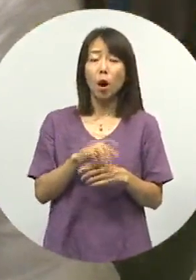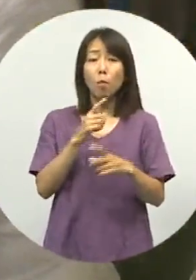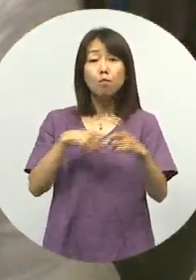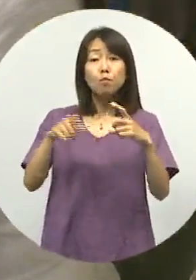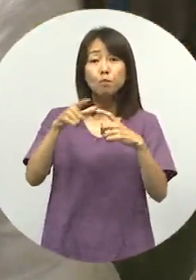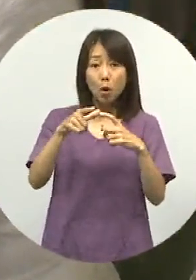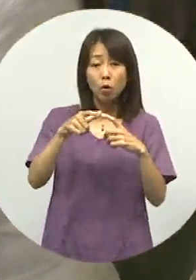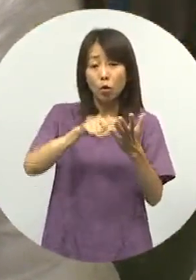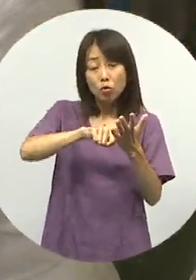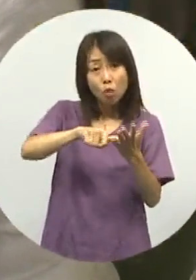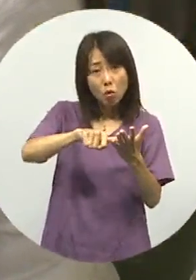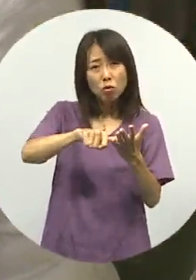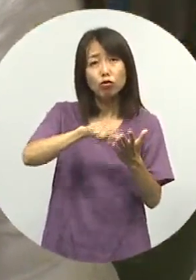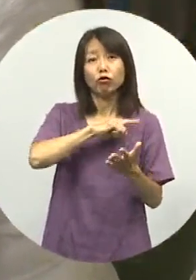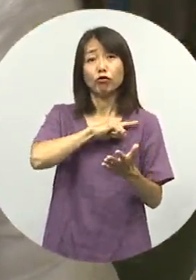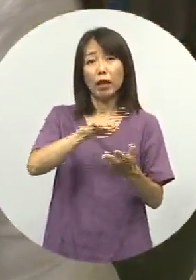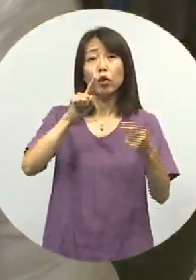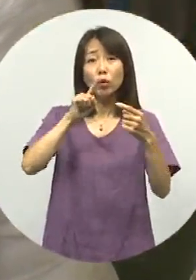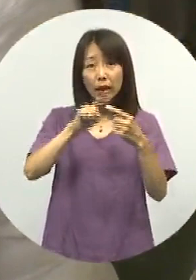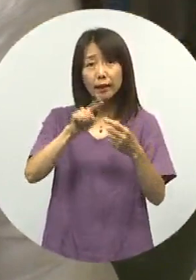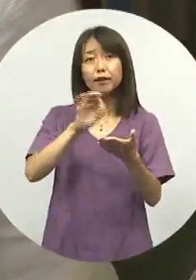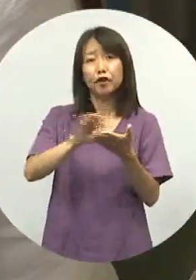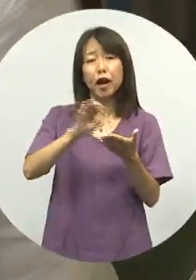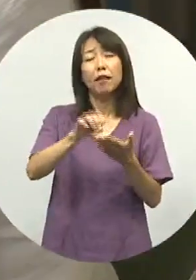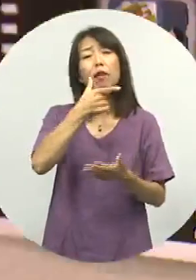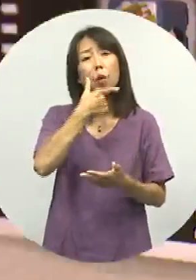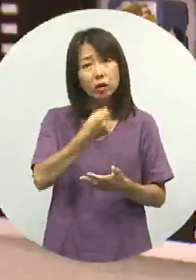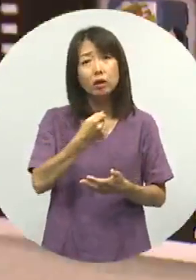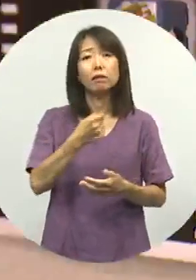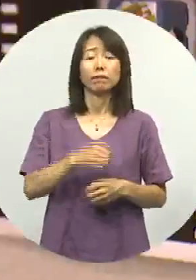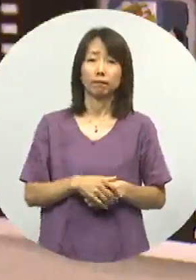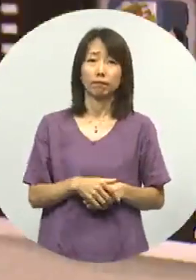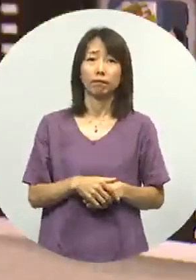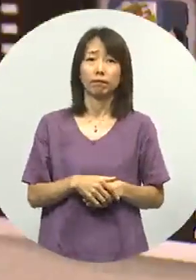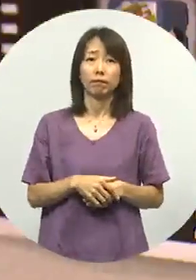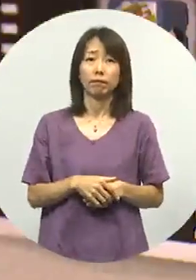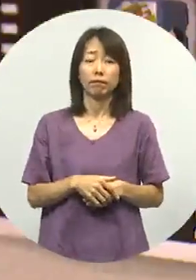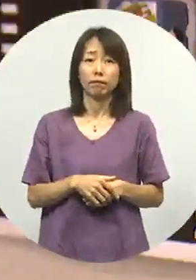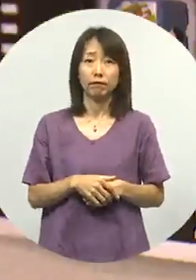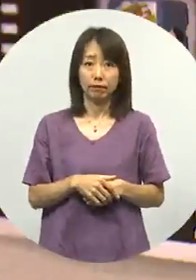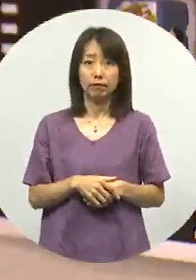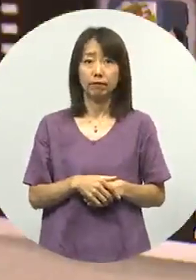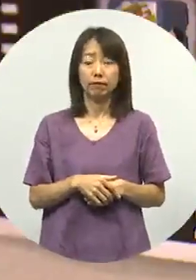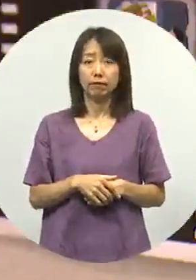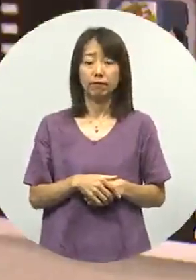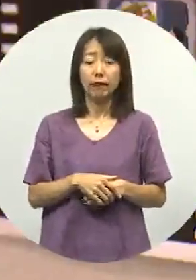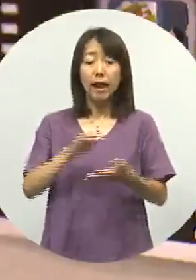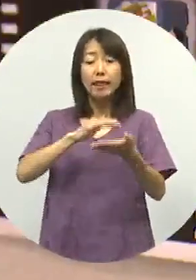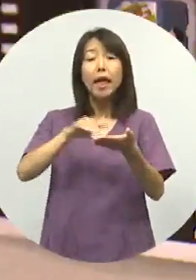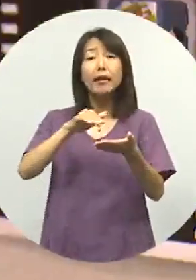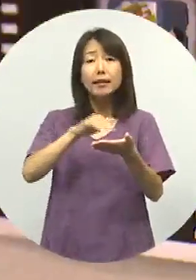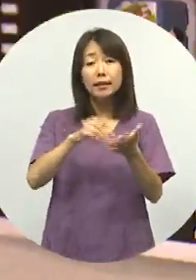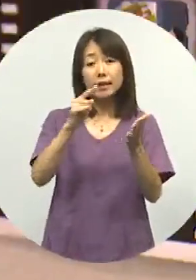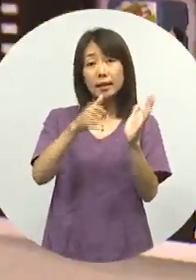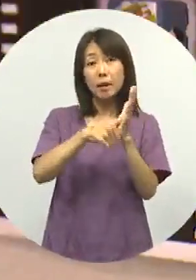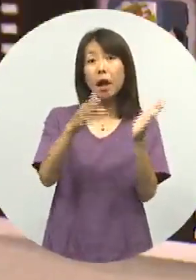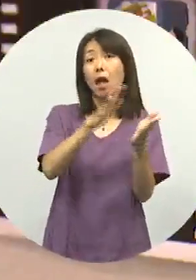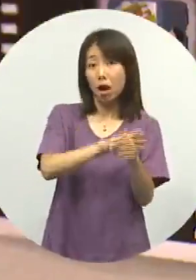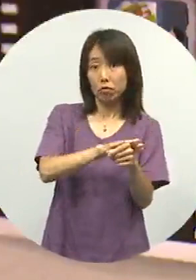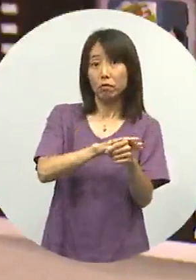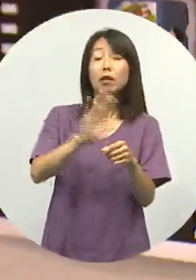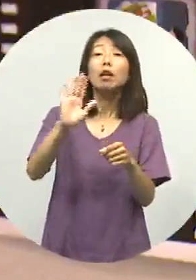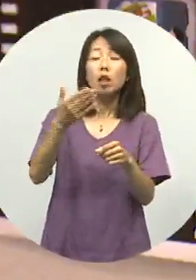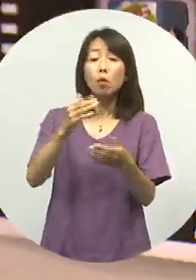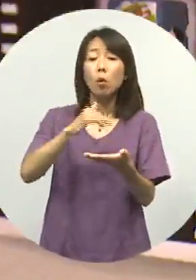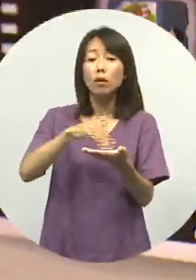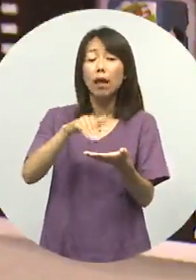積極的に利用してほしいと訴えます。 展示図書館とついていますが、展示図書の貸し出しだけではなく